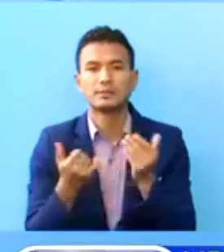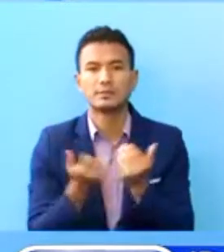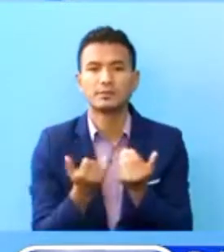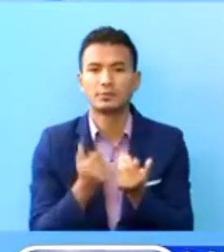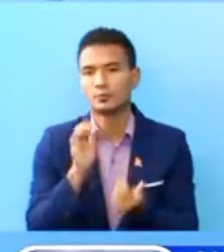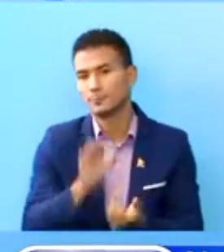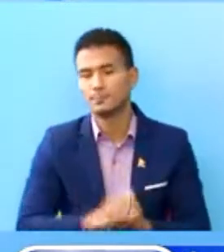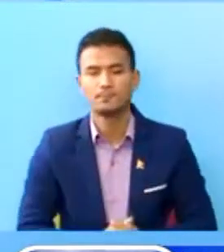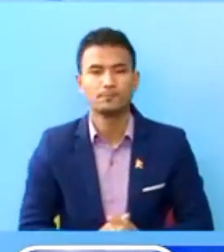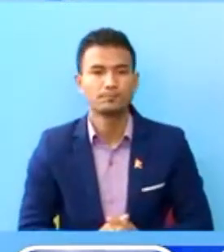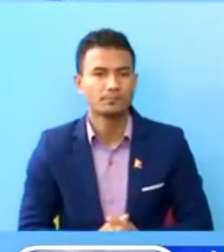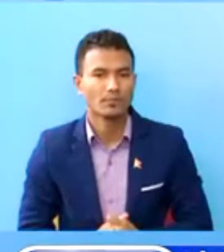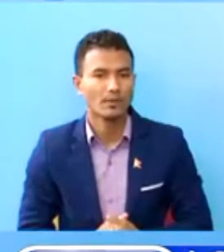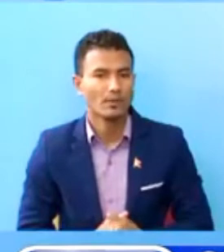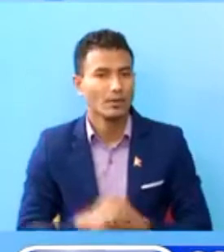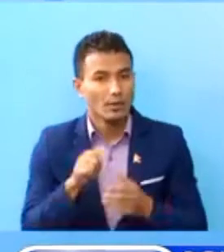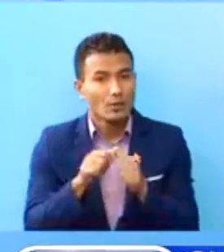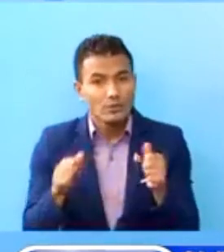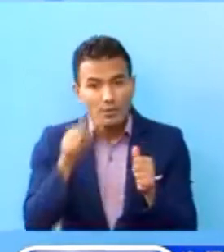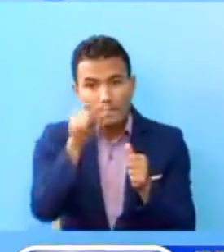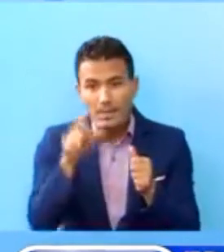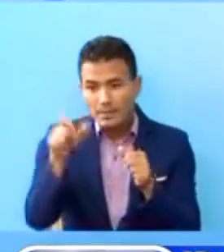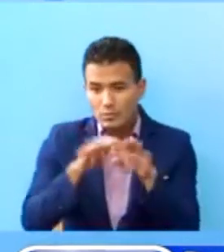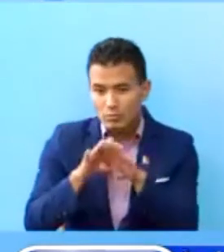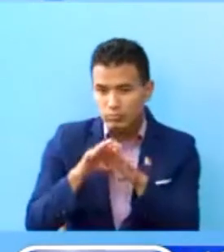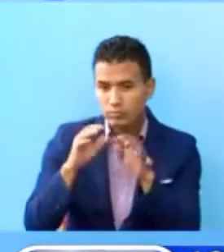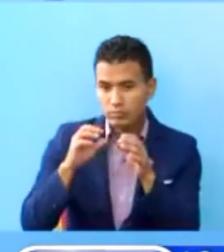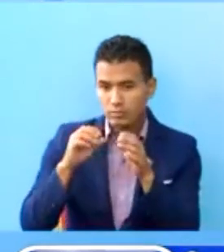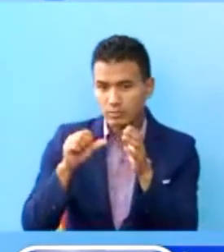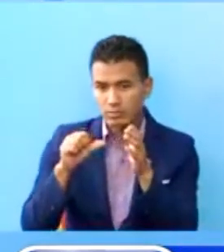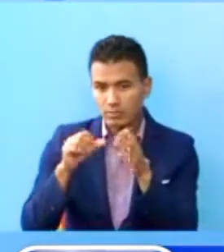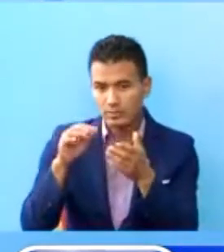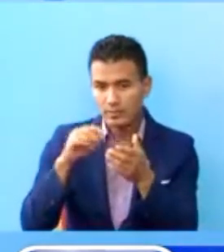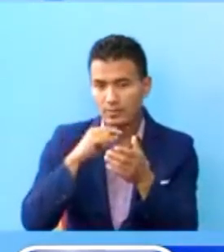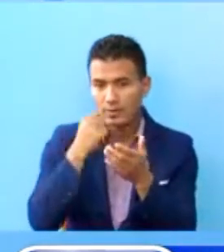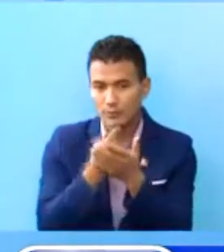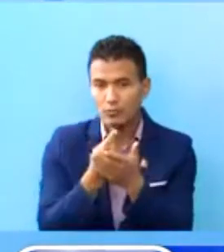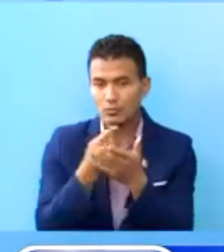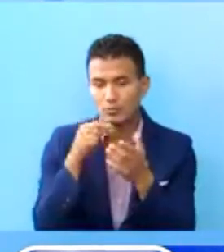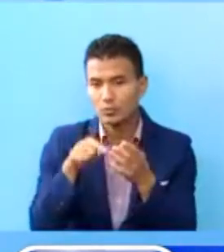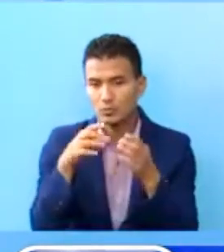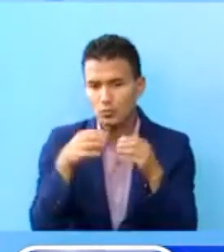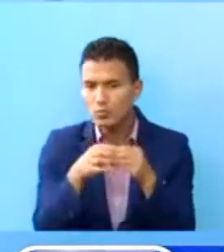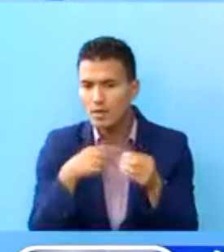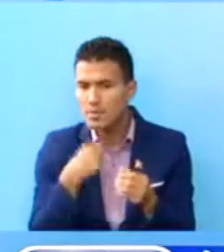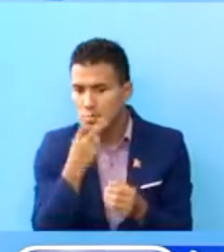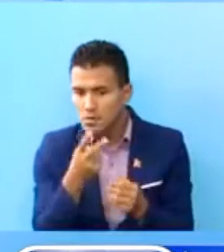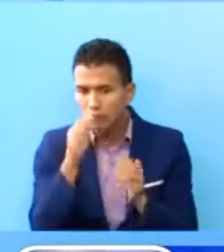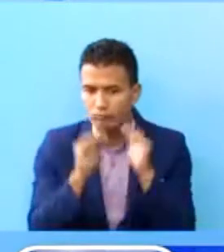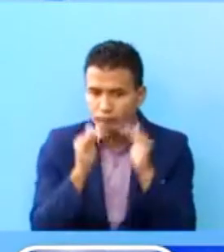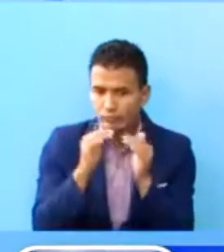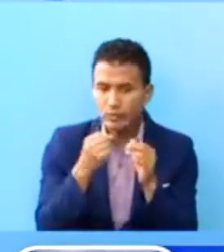उहाँहरू आउनुभएको हो। यसरी व्यक्तिहरू आयातित नभएका व्यक्तिहरू, हामीले यो ग्रुपलाई हामीले हेऱ्यौँ, कति